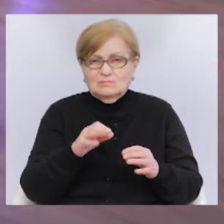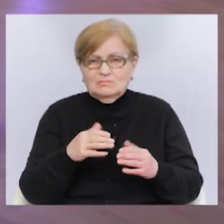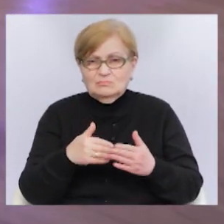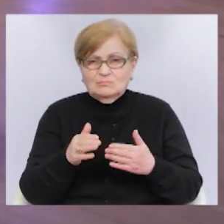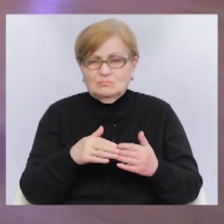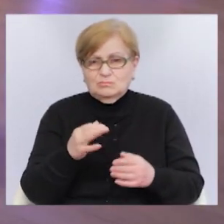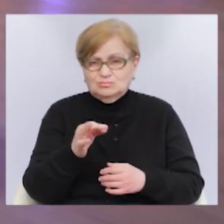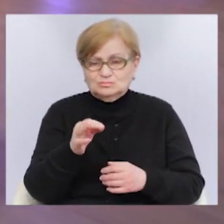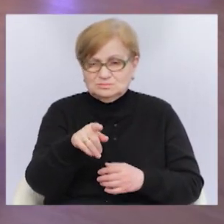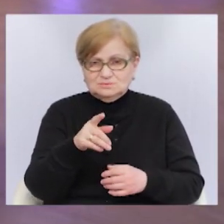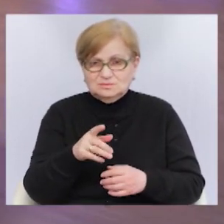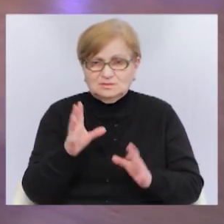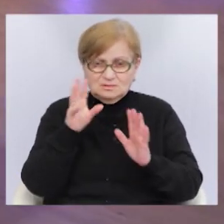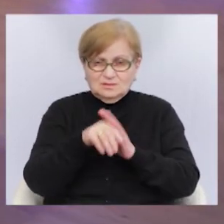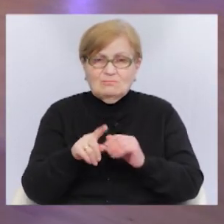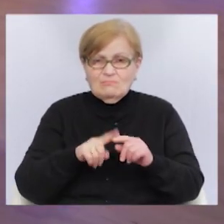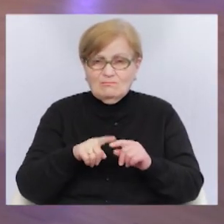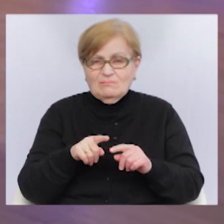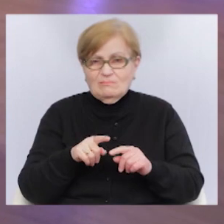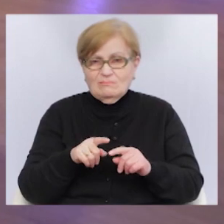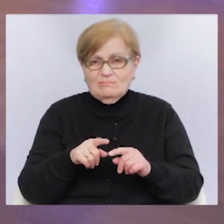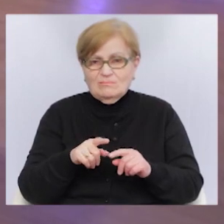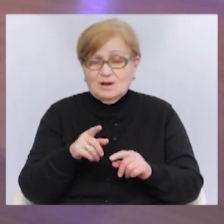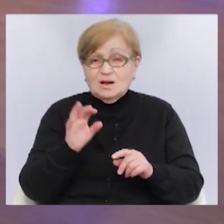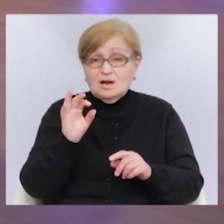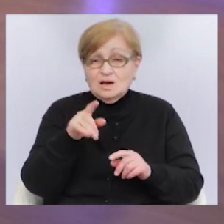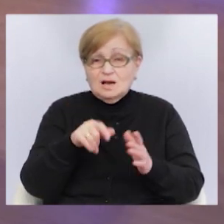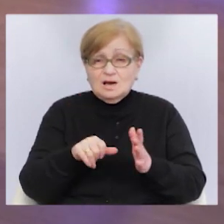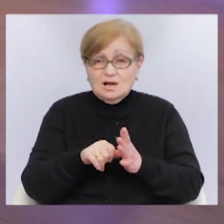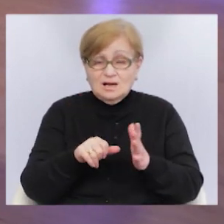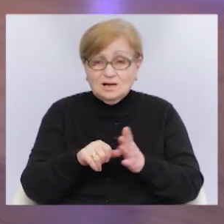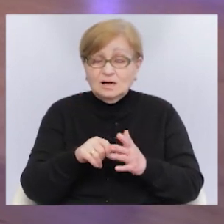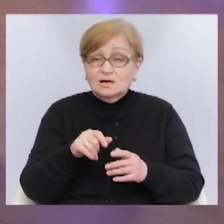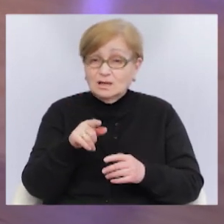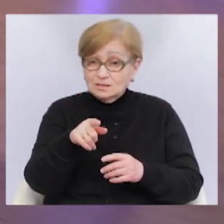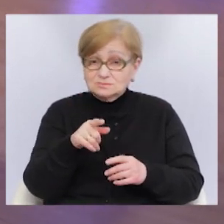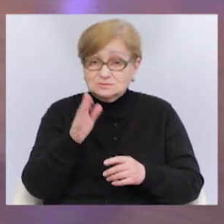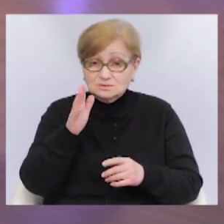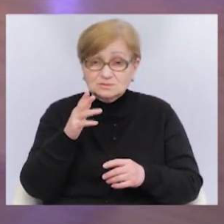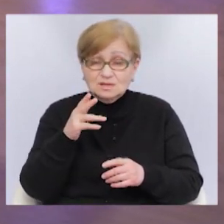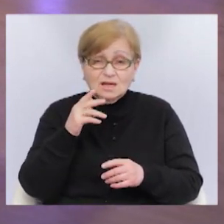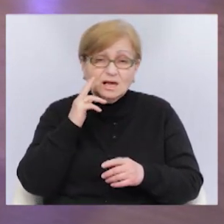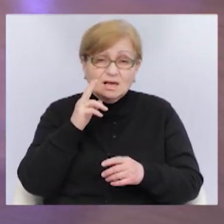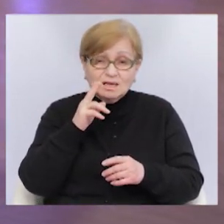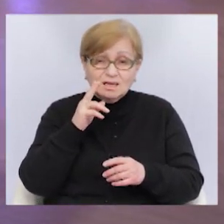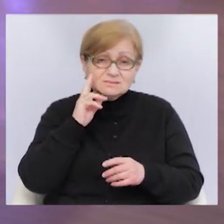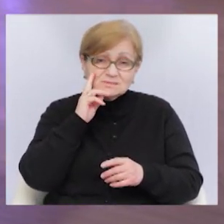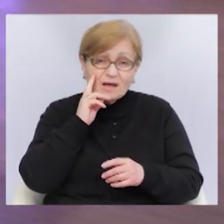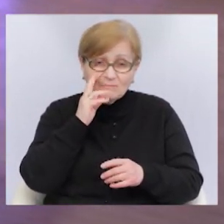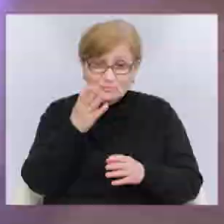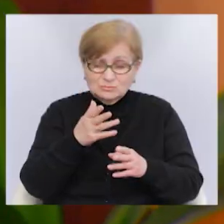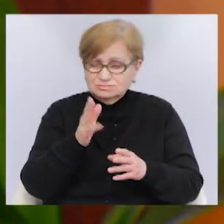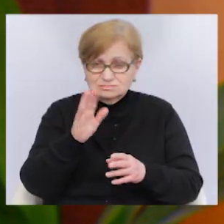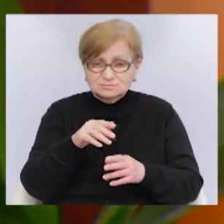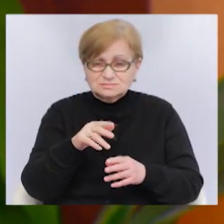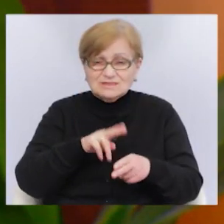ალტერნატიული მასალის ბურთით. რომელიც ფიქრობთ, რომ ძალიან დაეხმარება? სტაფილოსფერი და შავი ფერები თუნდა